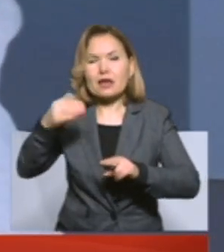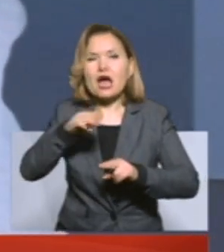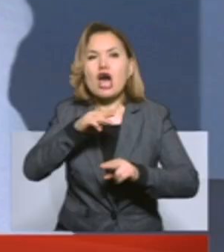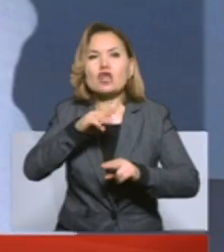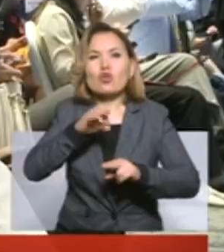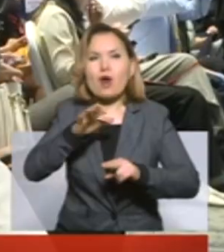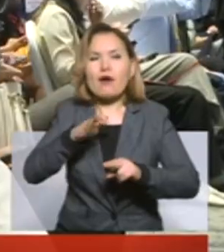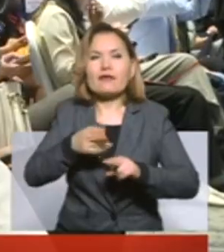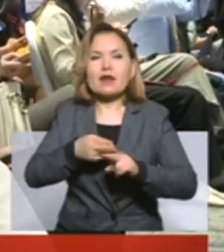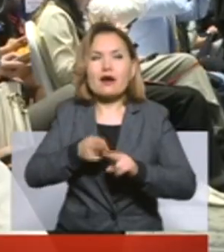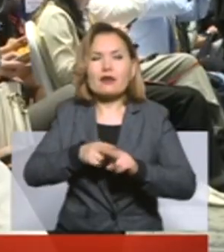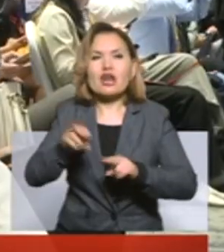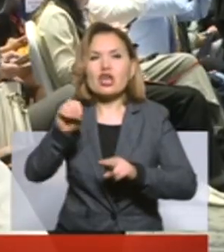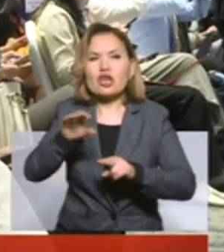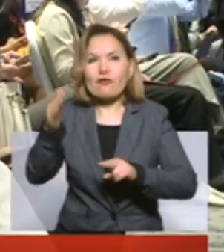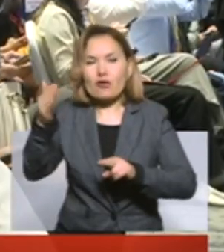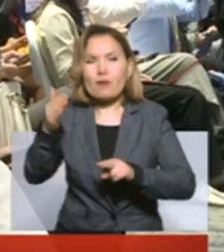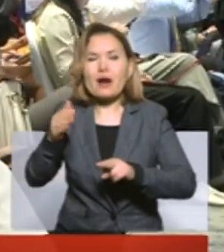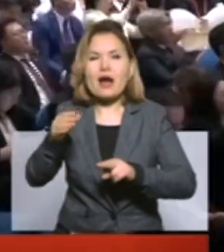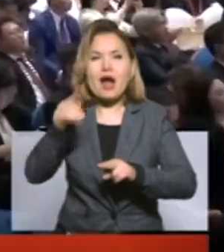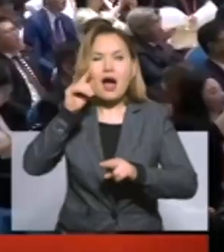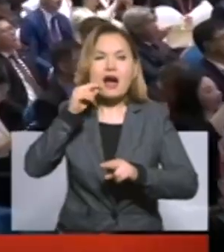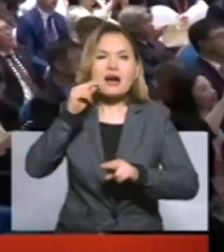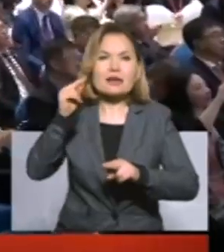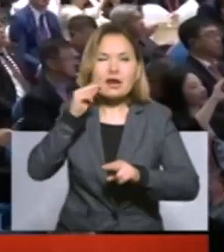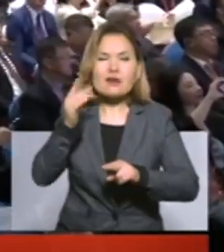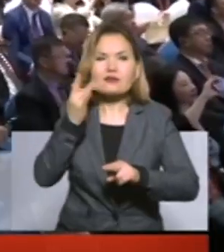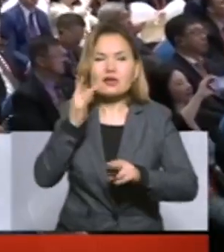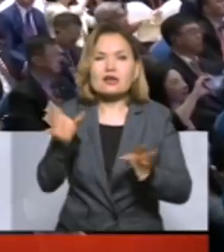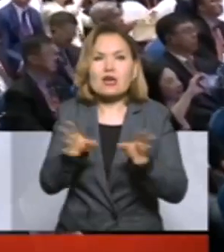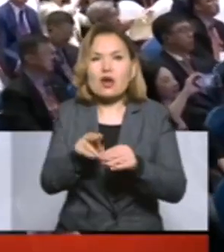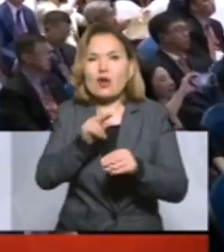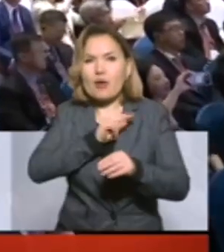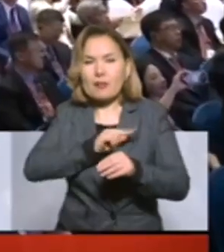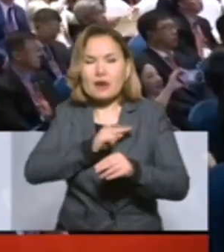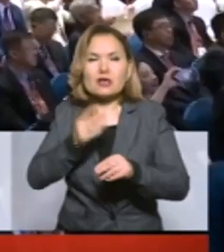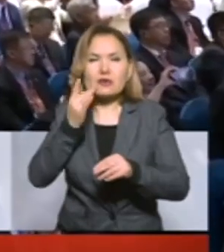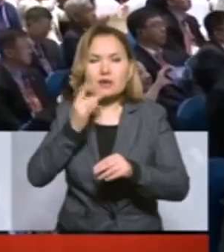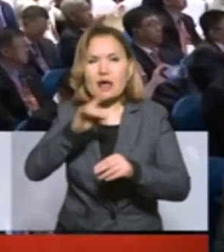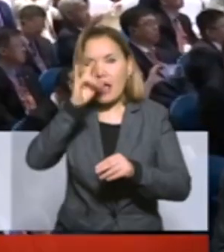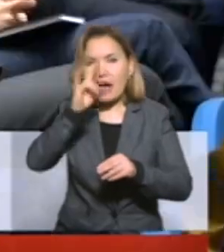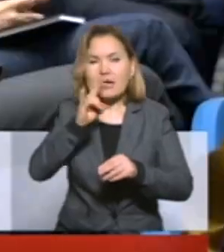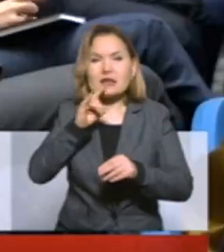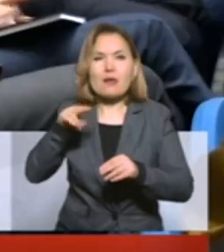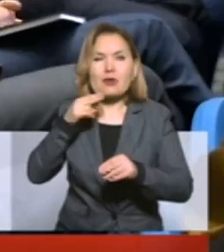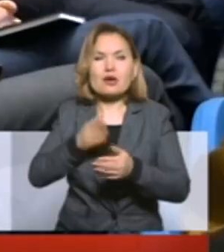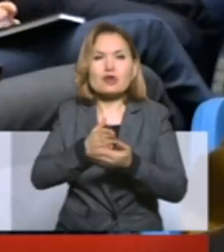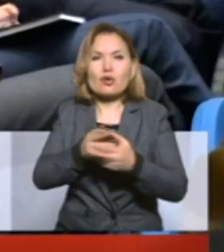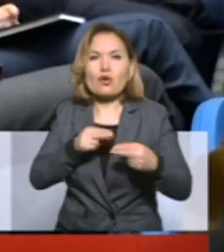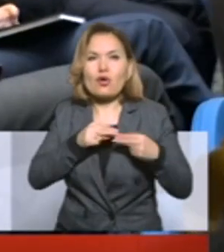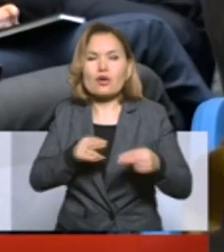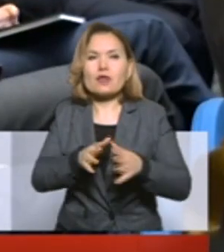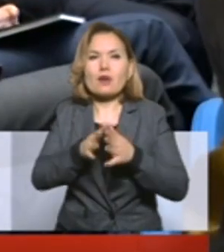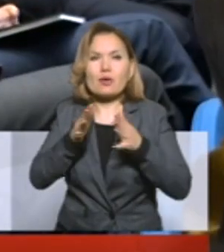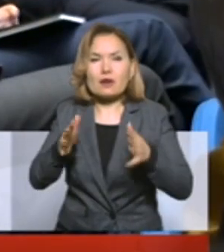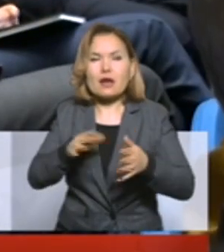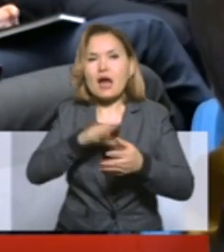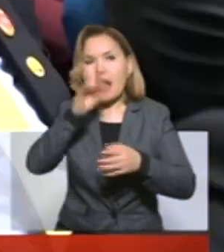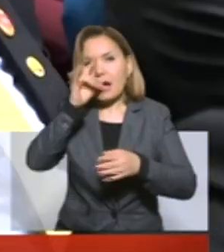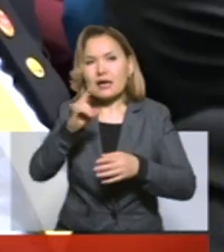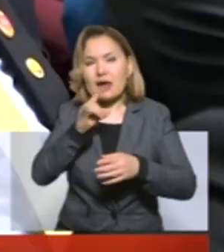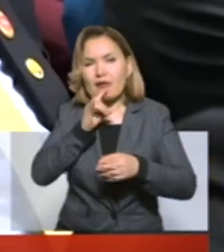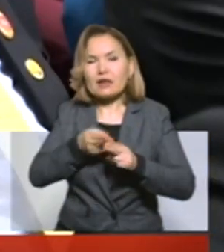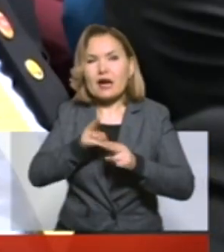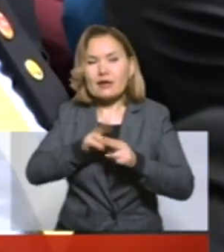Қасым-Жомарт Тоқаевтың батыс пен шығыс арасында табысты диалог орнату ісінде сіңірген еңбегі ерек. Әрі осы тұрғыда